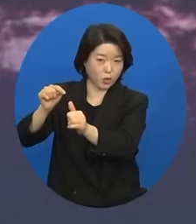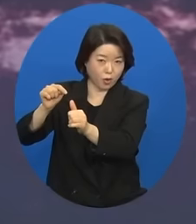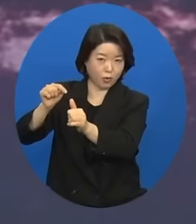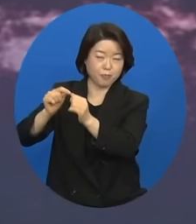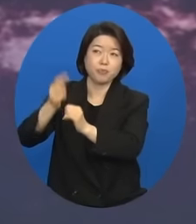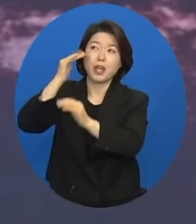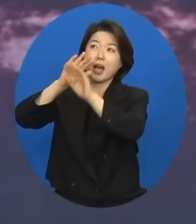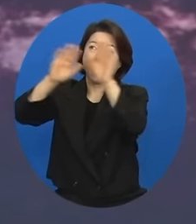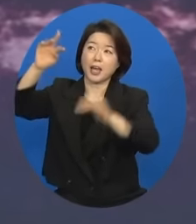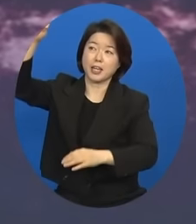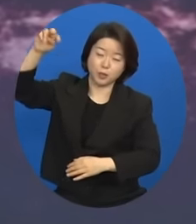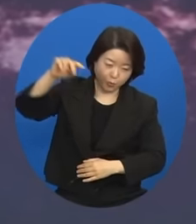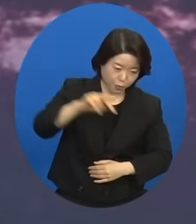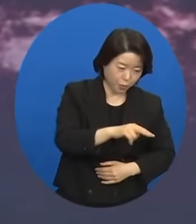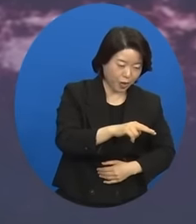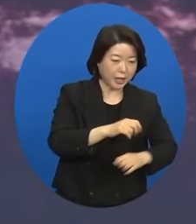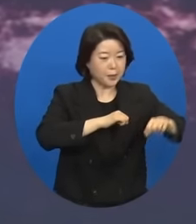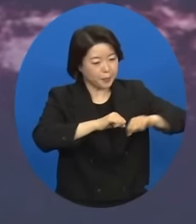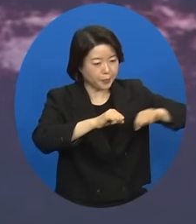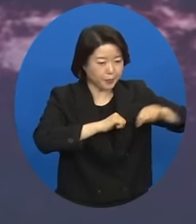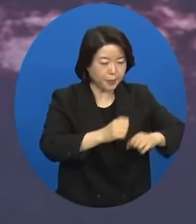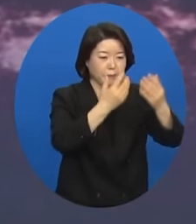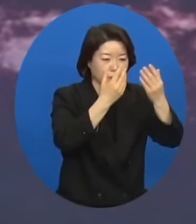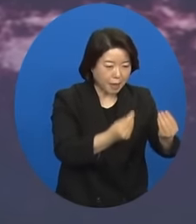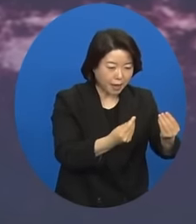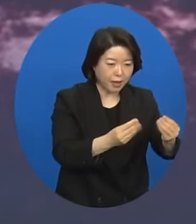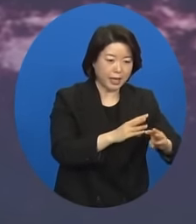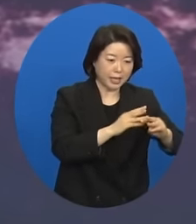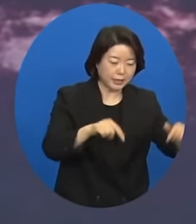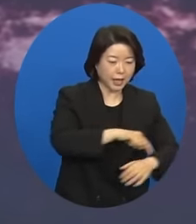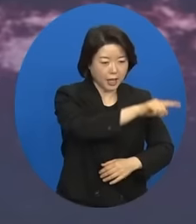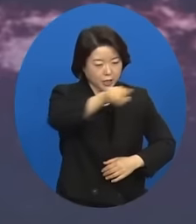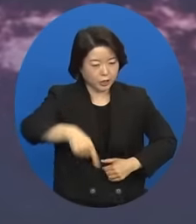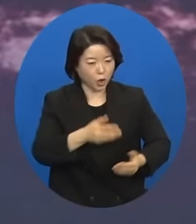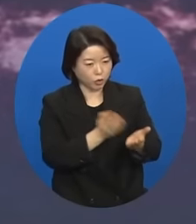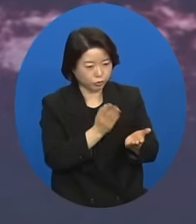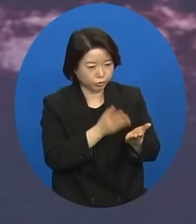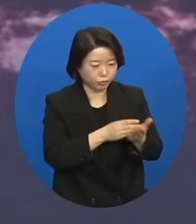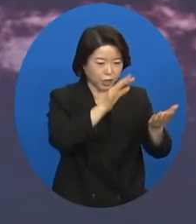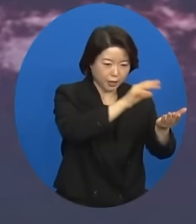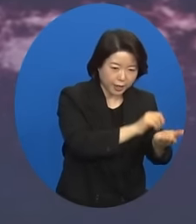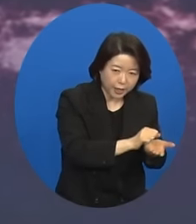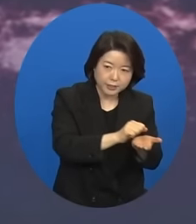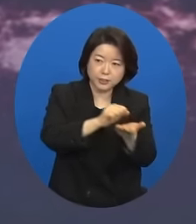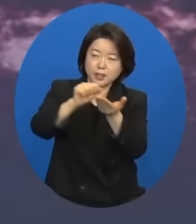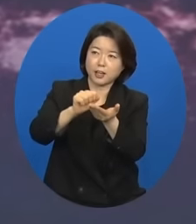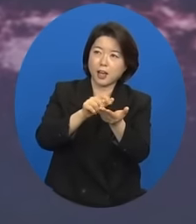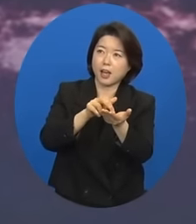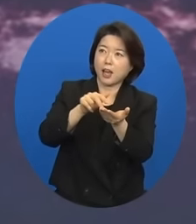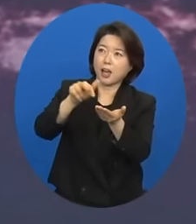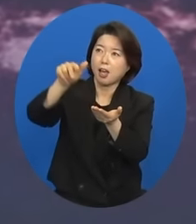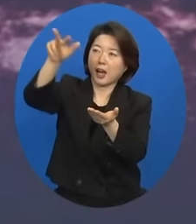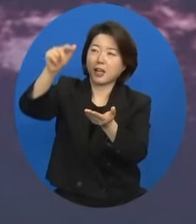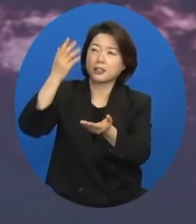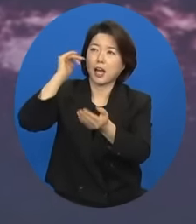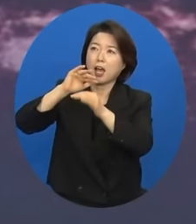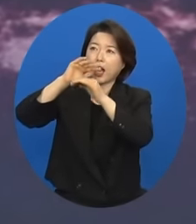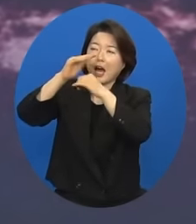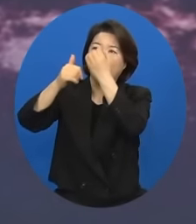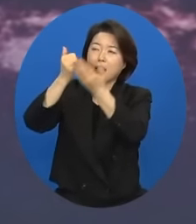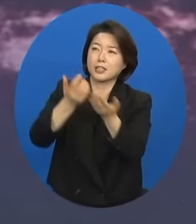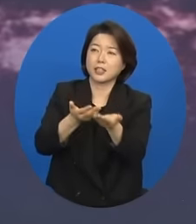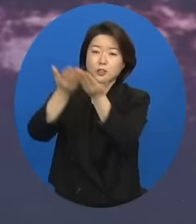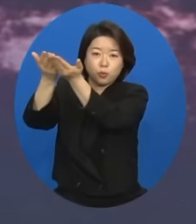하늘에서 내려와서 수행을 하고 땅에 있는 소식들을 가져다가 하나님께 전달을 합니다 그니까